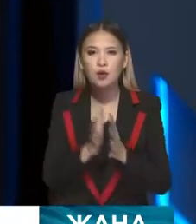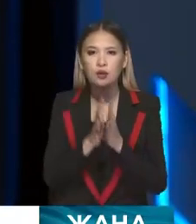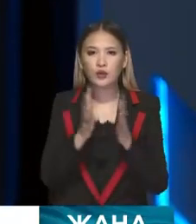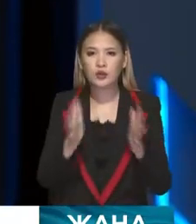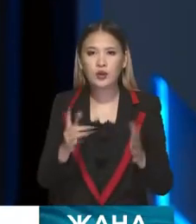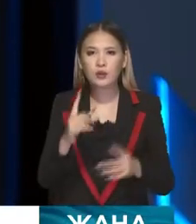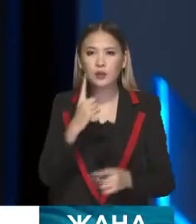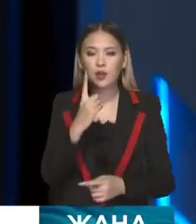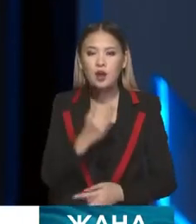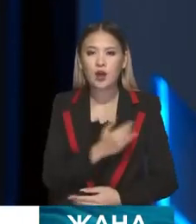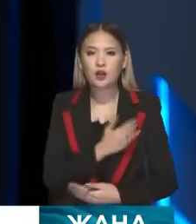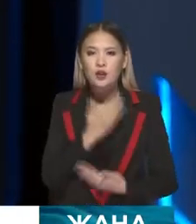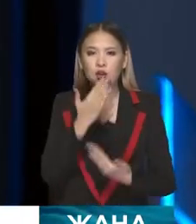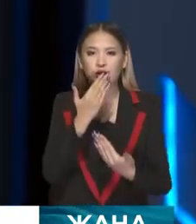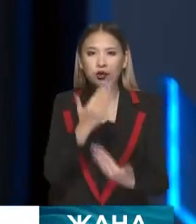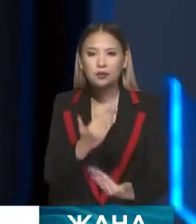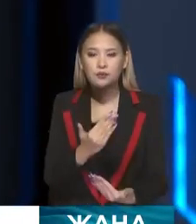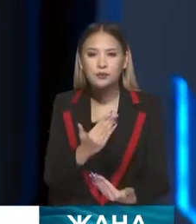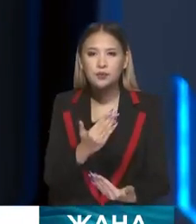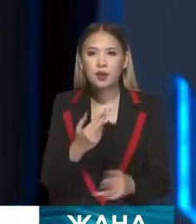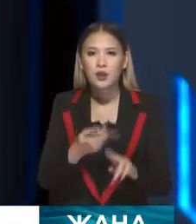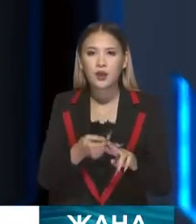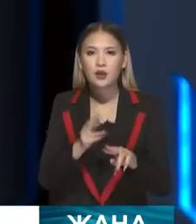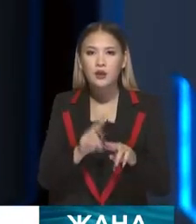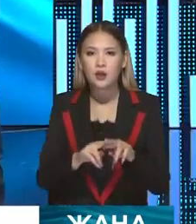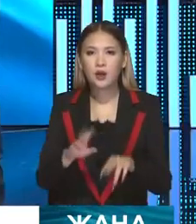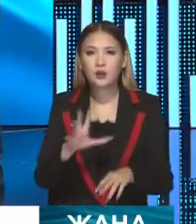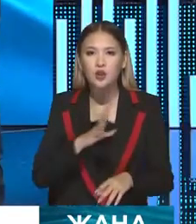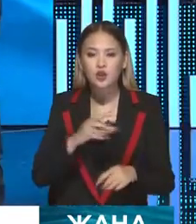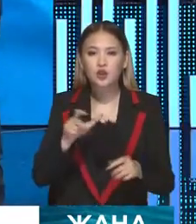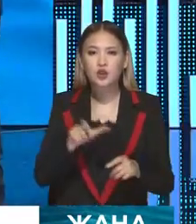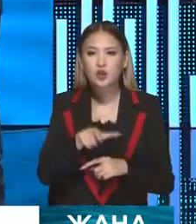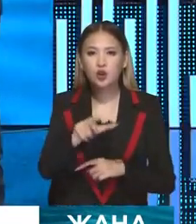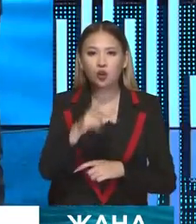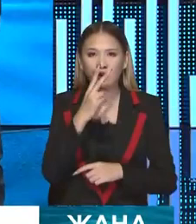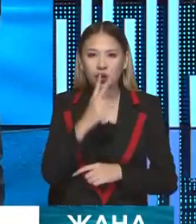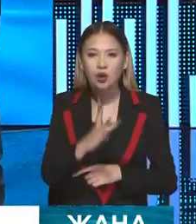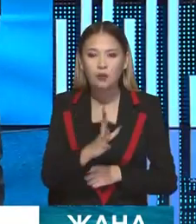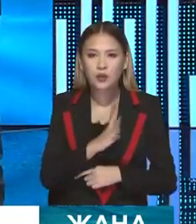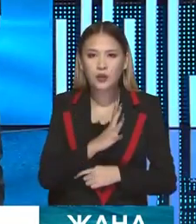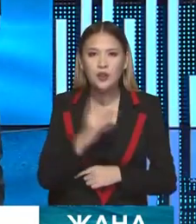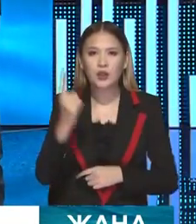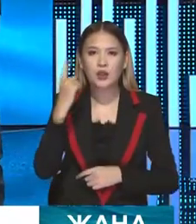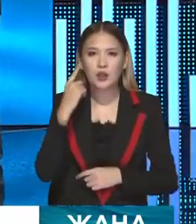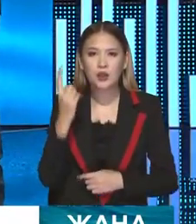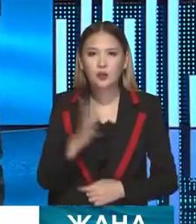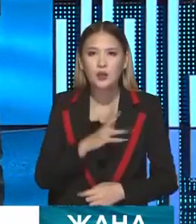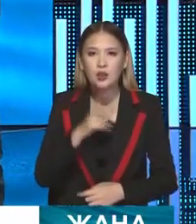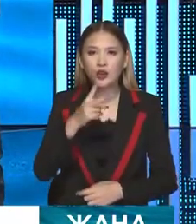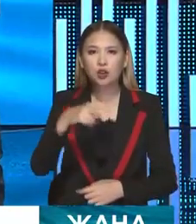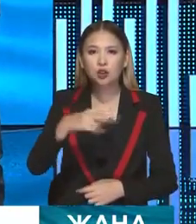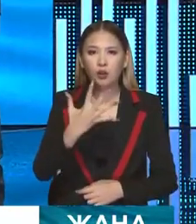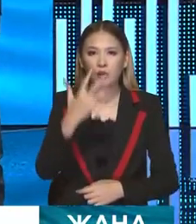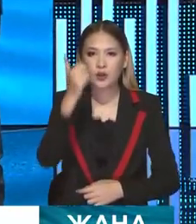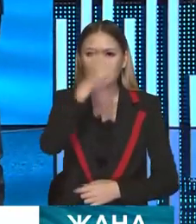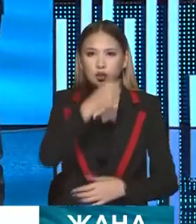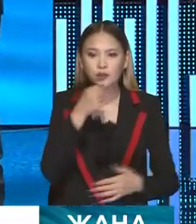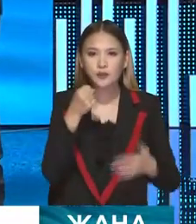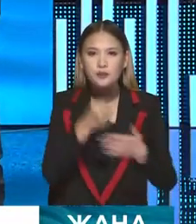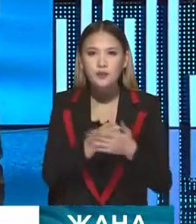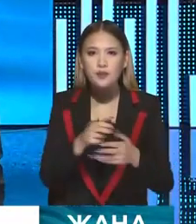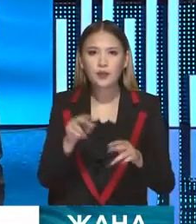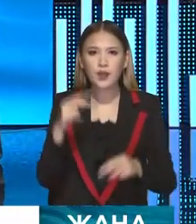Әуелі Жамбыл Мырза, өзіңізден бастасақ, кеше жолдауды көрген шығарсыз, естідіңіздер. Енді 2025 жылға дейін